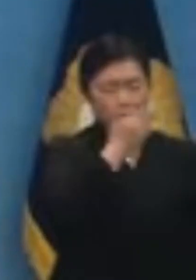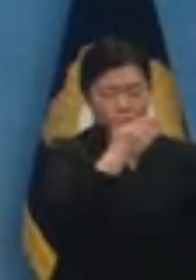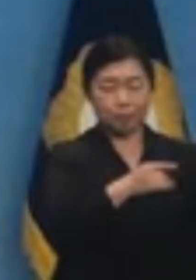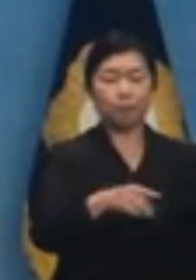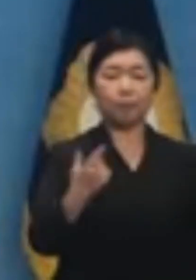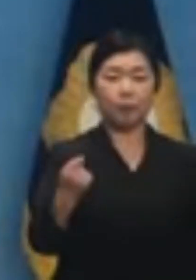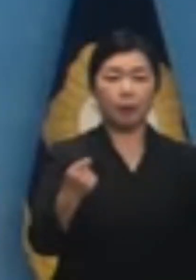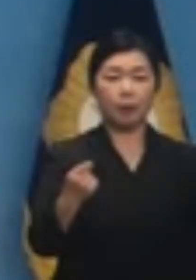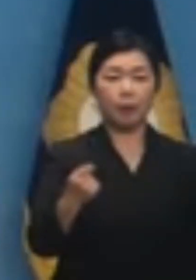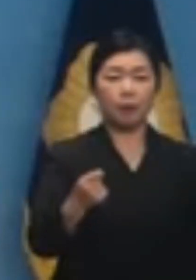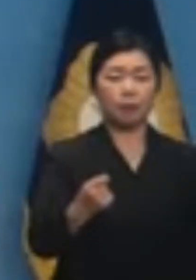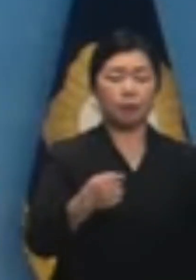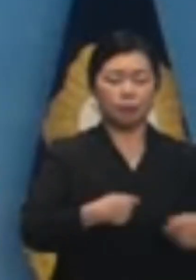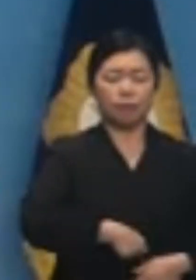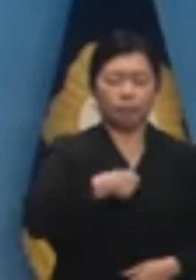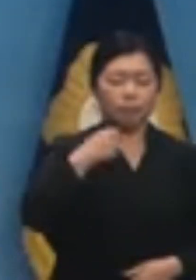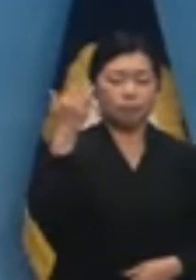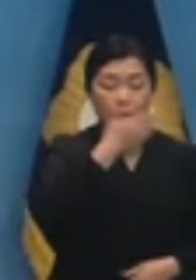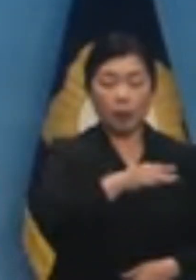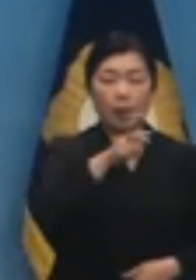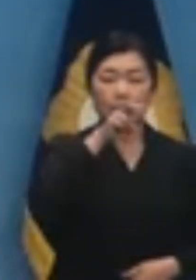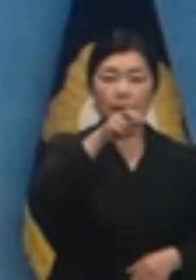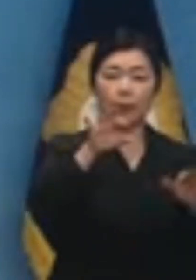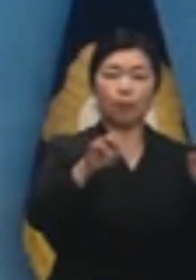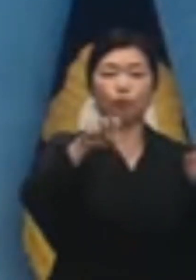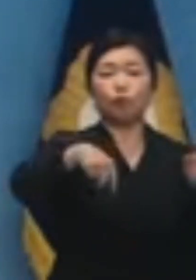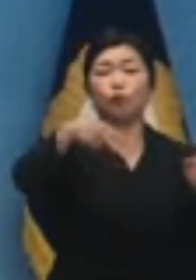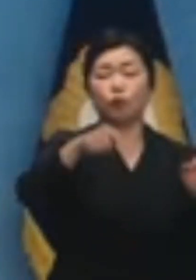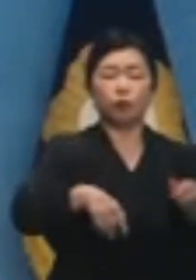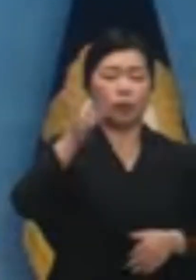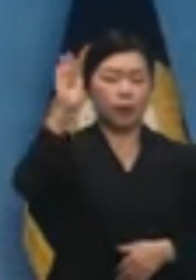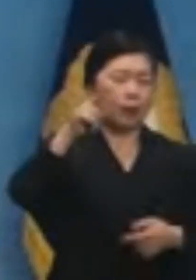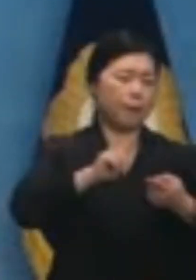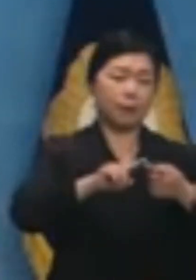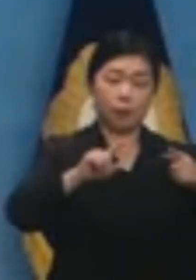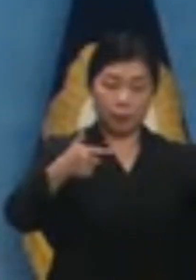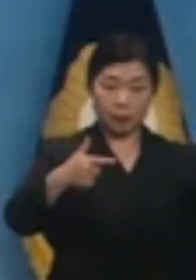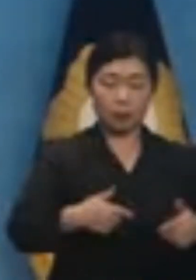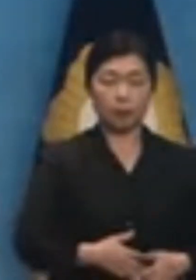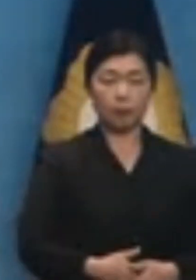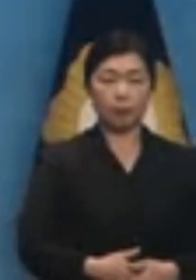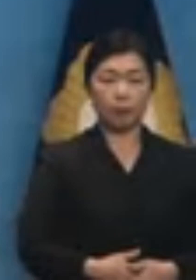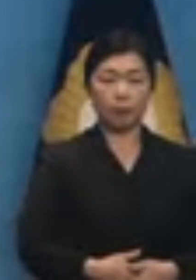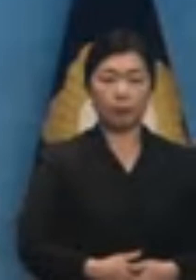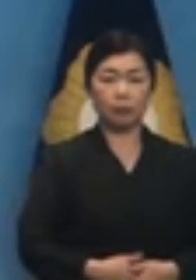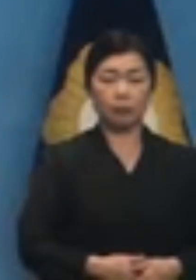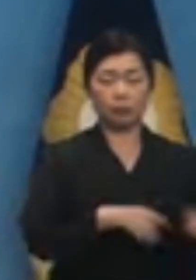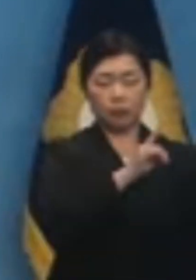깨끗한 손 등 김문수 후보의 주장과 완전히 동떨어진 것입니다.